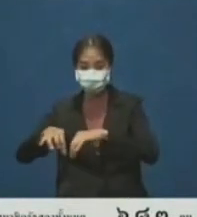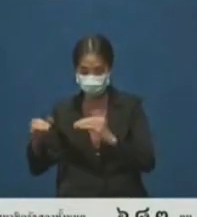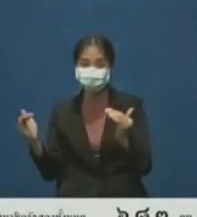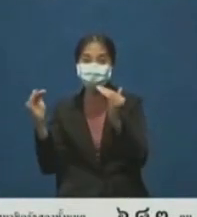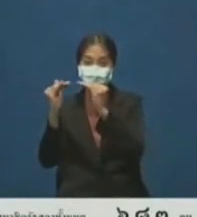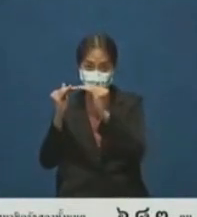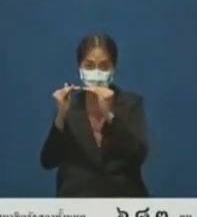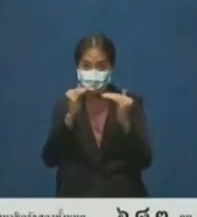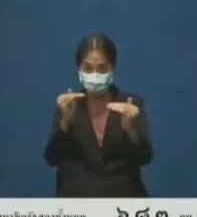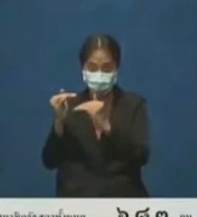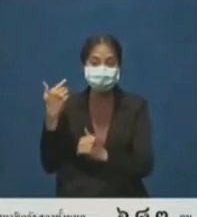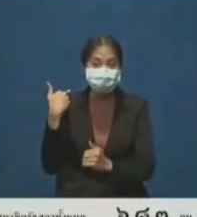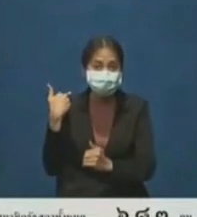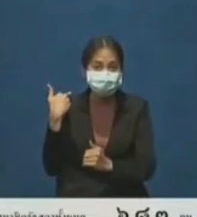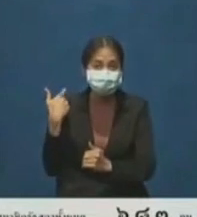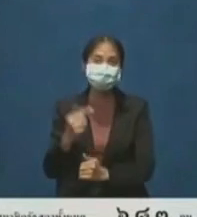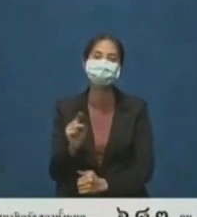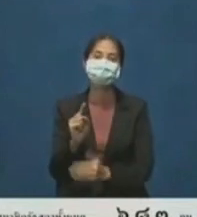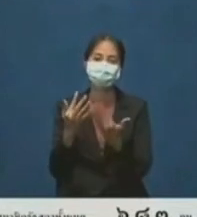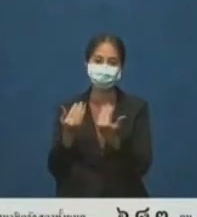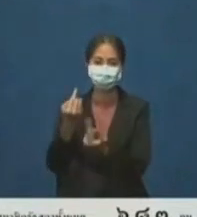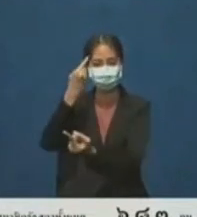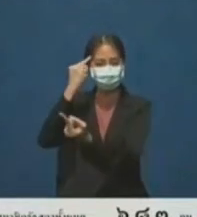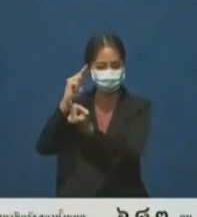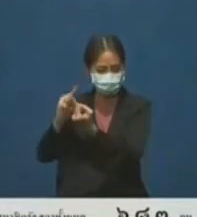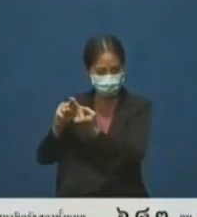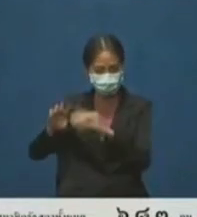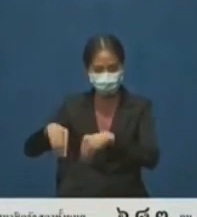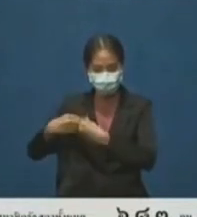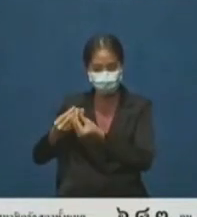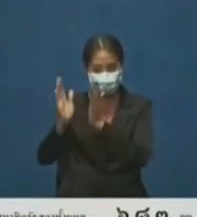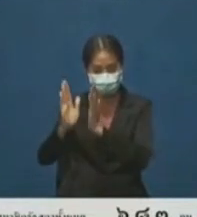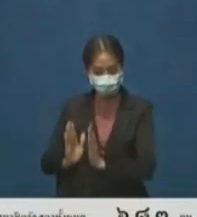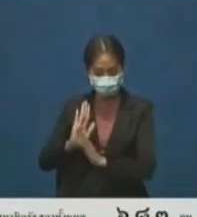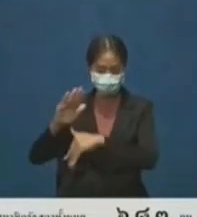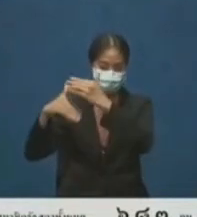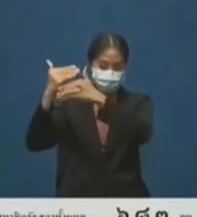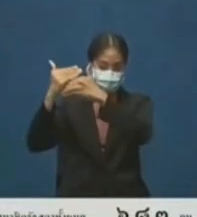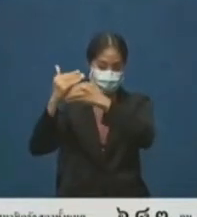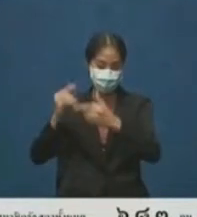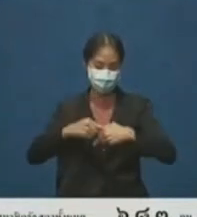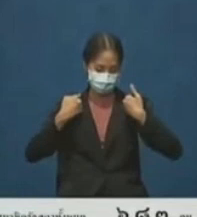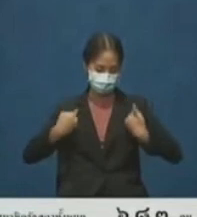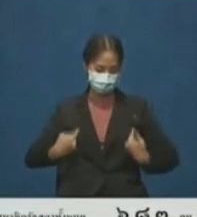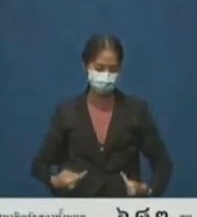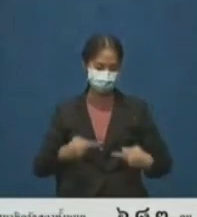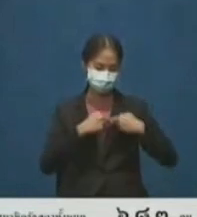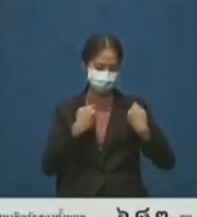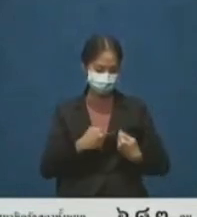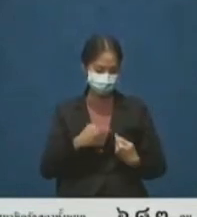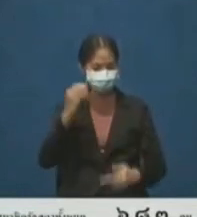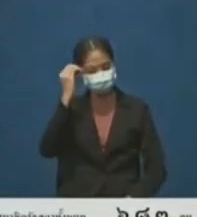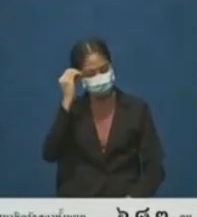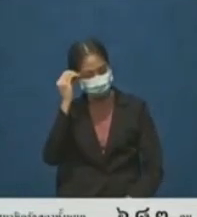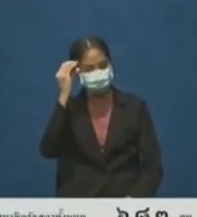าเทียมกันแล้วเหรอครับและเป็นไปเพื่อวัตถุประสงค์ในการพัฒนาบุคคลให้มีความสมบูรณ์ทั้งร่างกาย